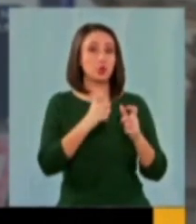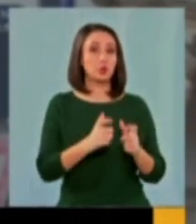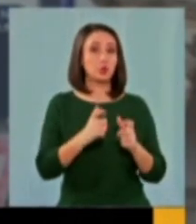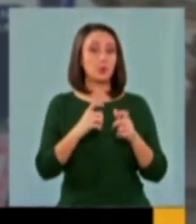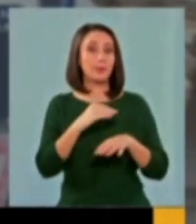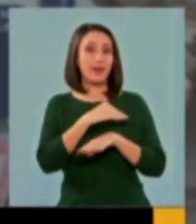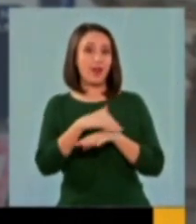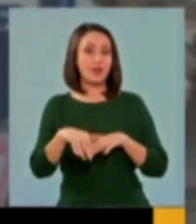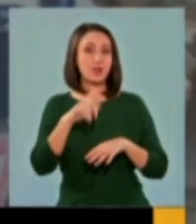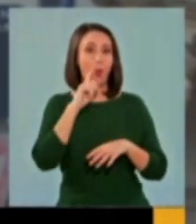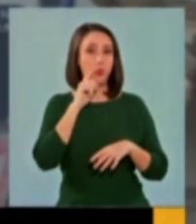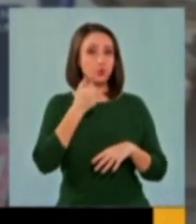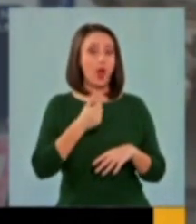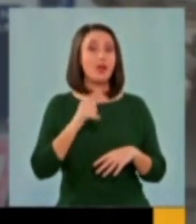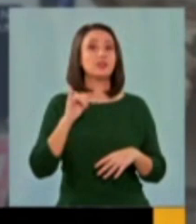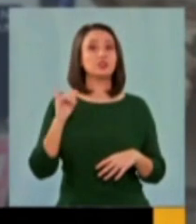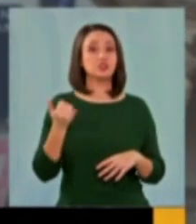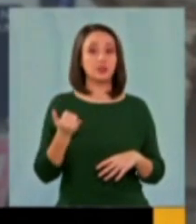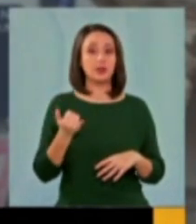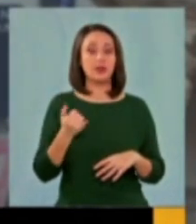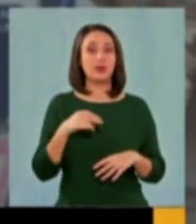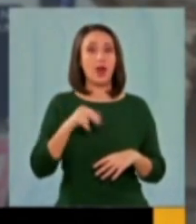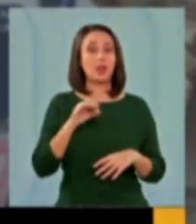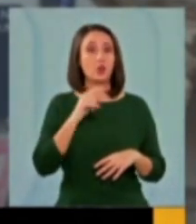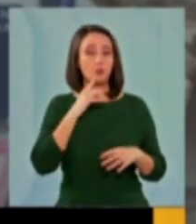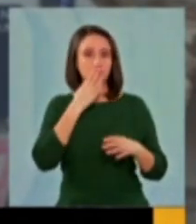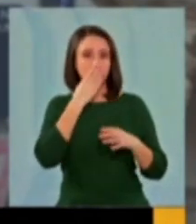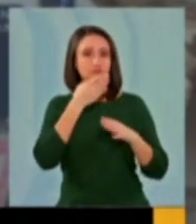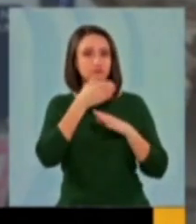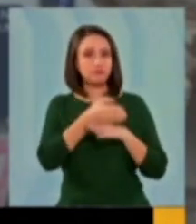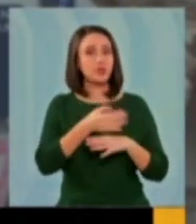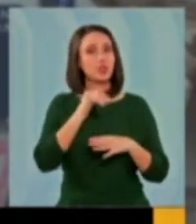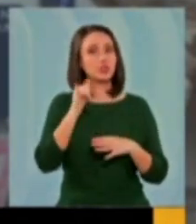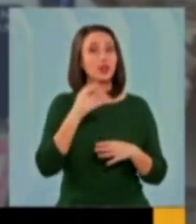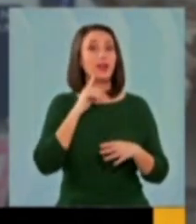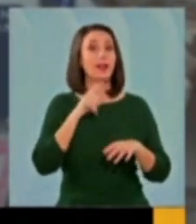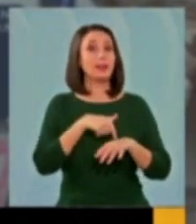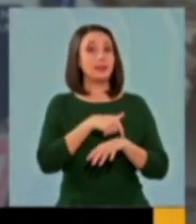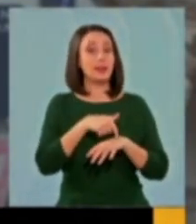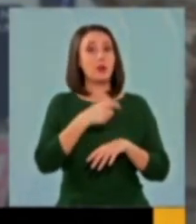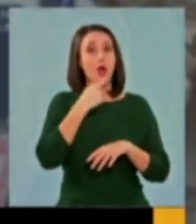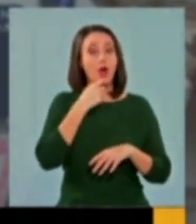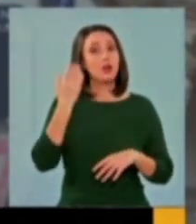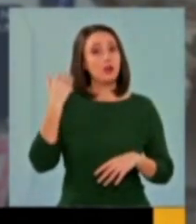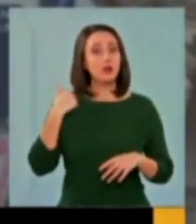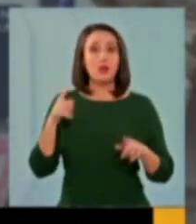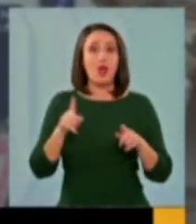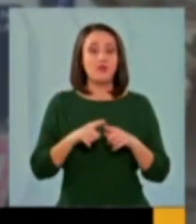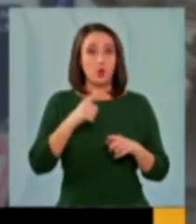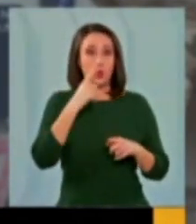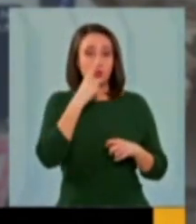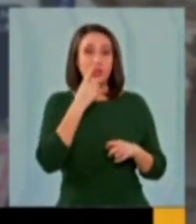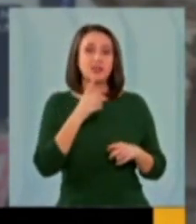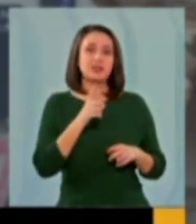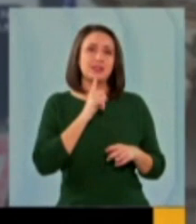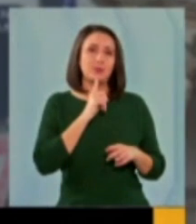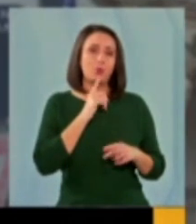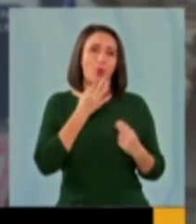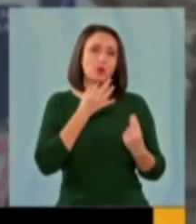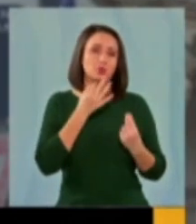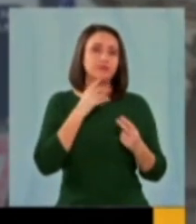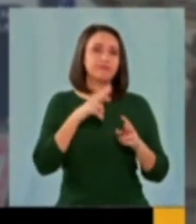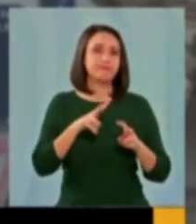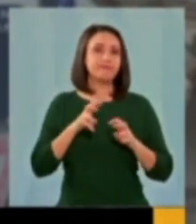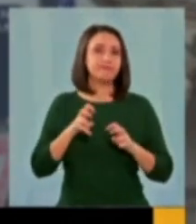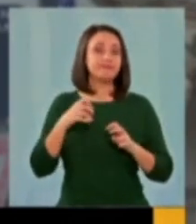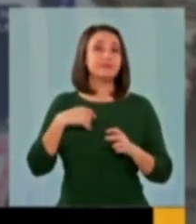de la granița cu Ucraina. Ba mai mult, NATO a indicat că, de fapt, și pe parcursul anilor trecuți, Rusia doar a mimat că se